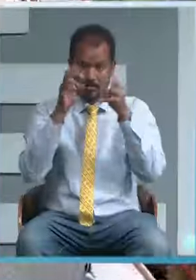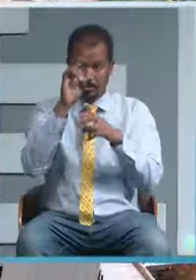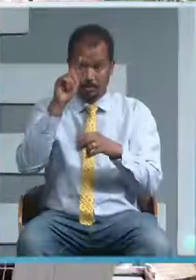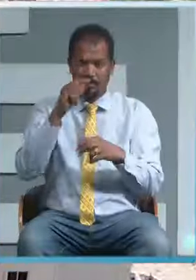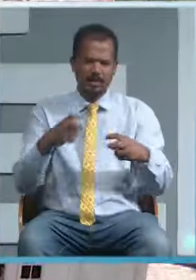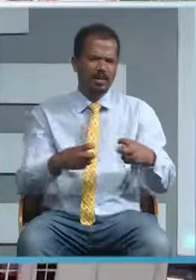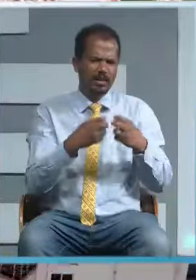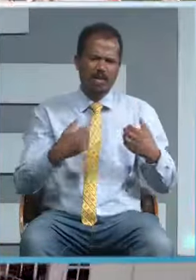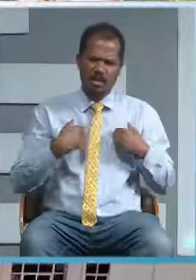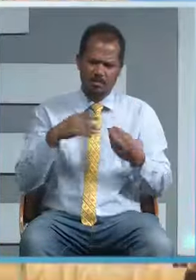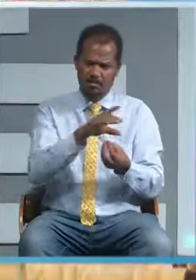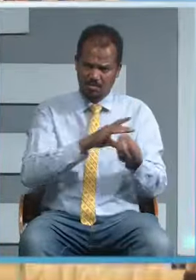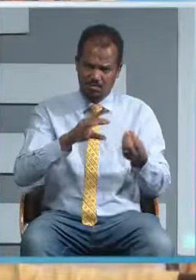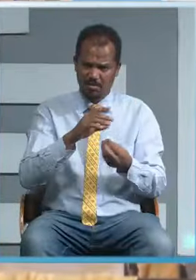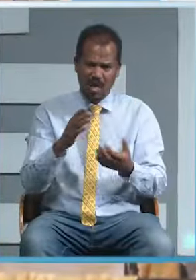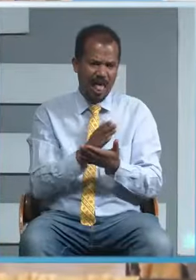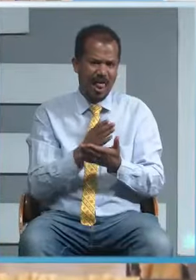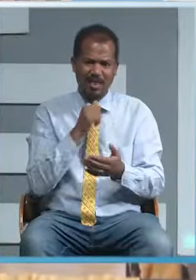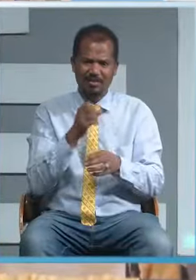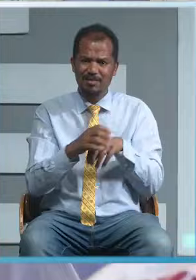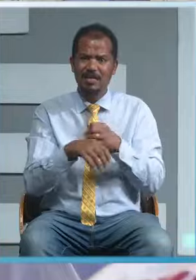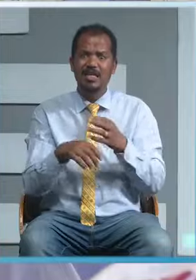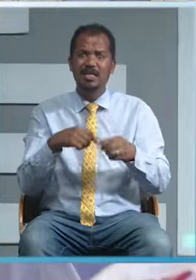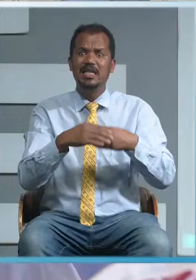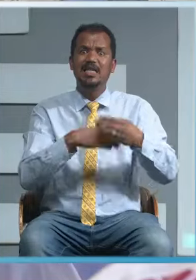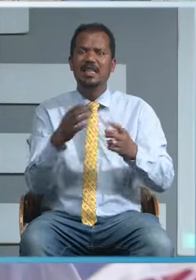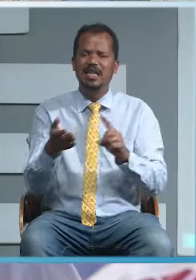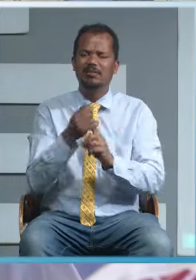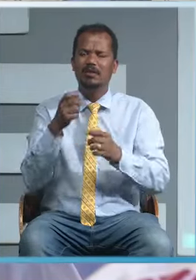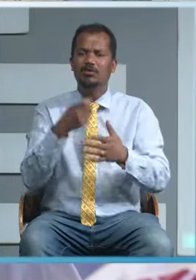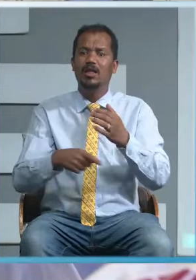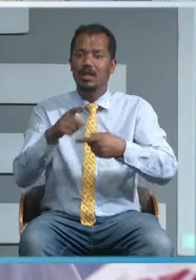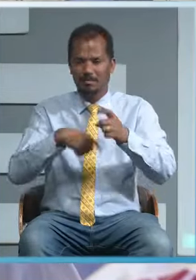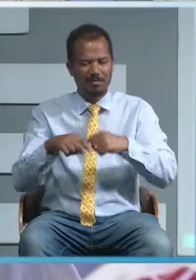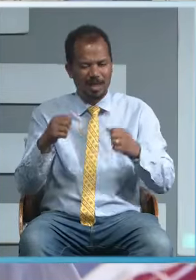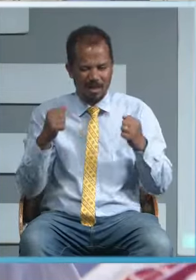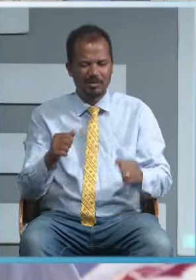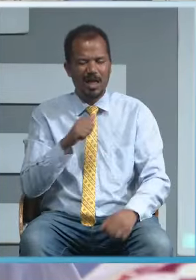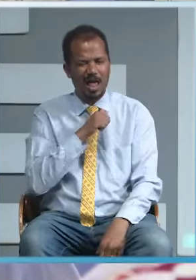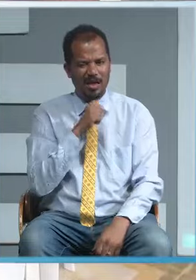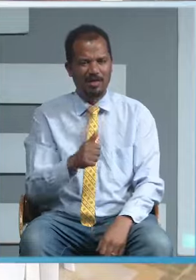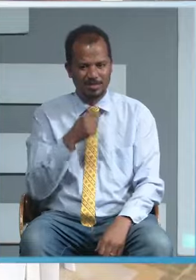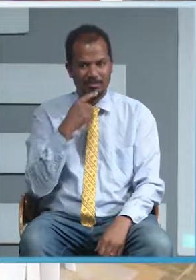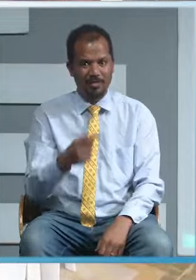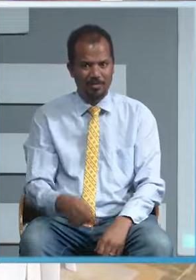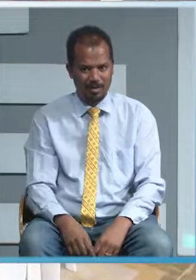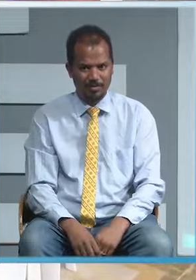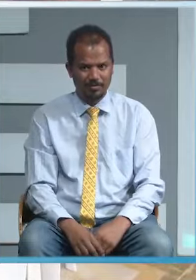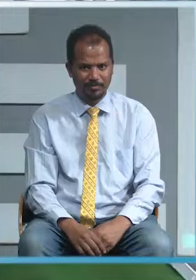አርስተ ዜና ግጭት ያለባቸውን ክልሎች አላሳተፈ የምክክር ሂደት ተጨባጭ ውጤት ለማምጣት አስቻይ አይሆንም